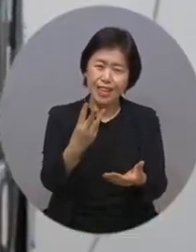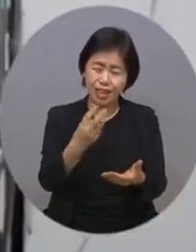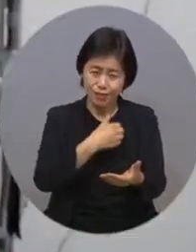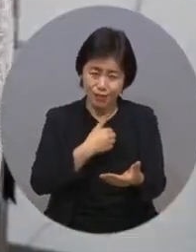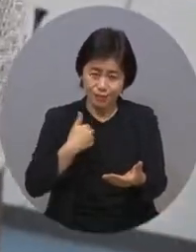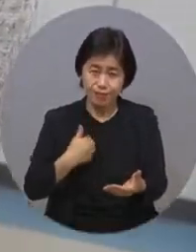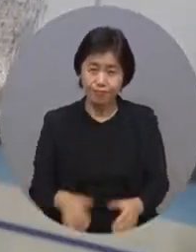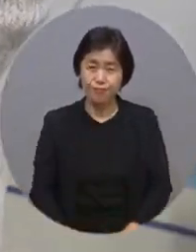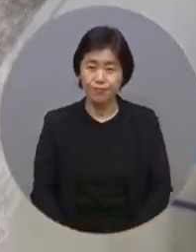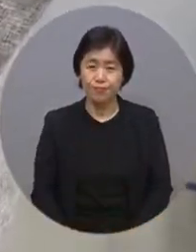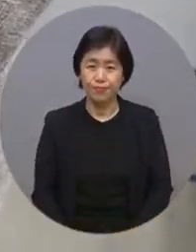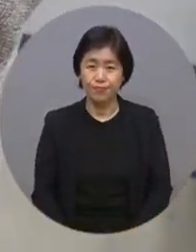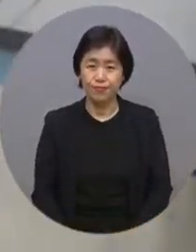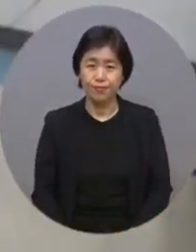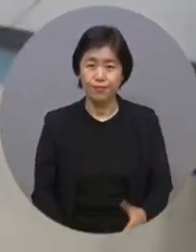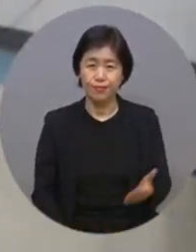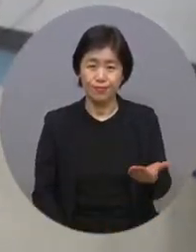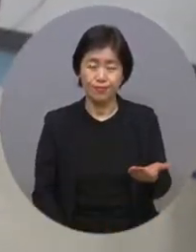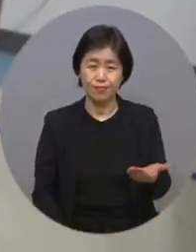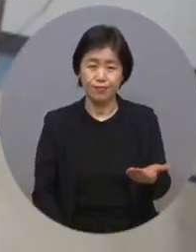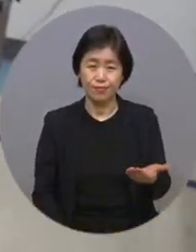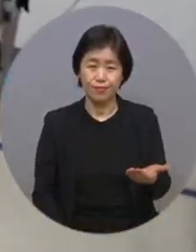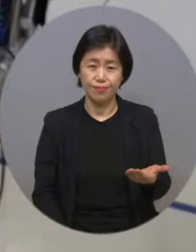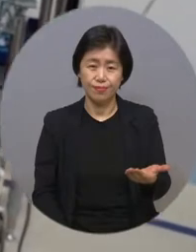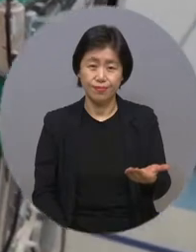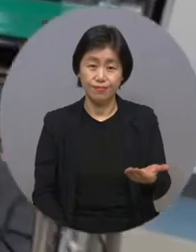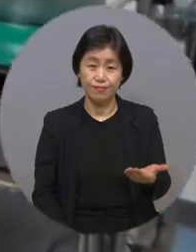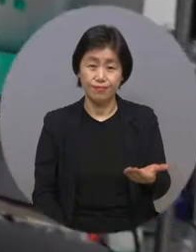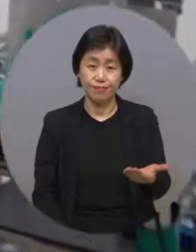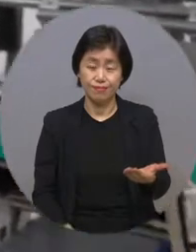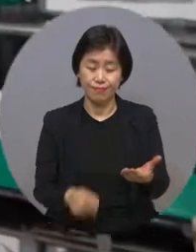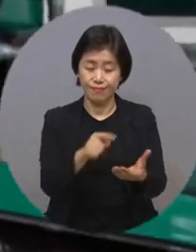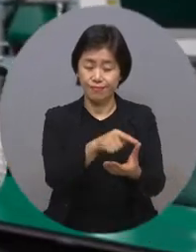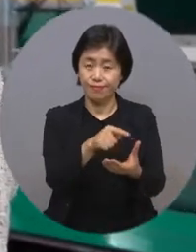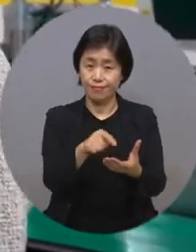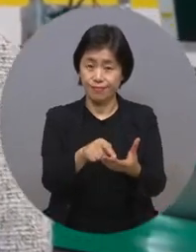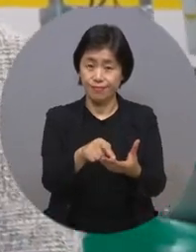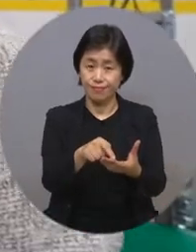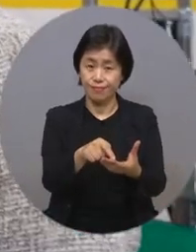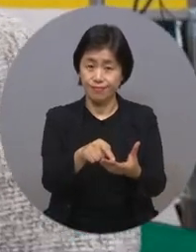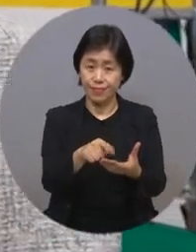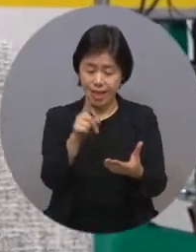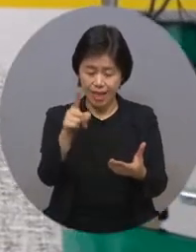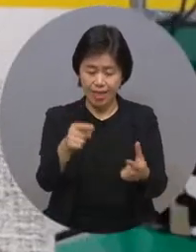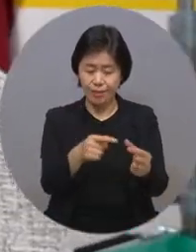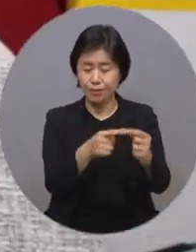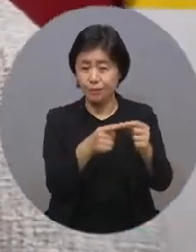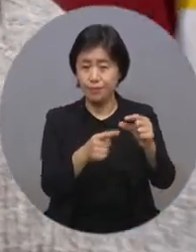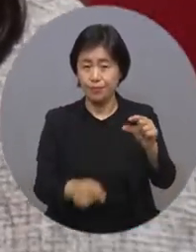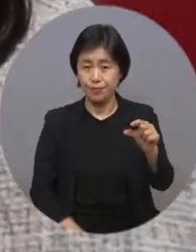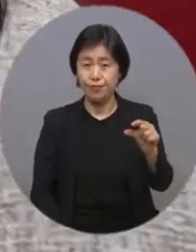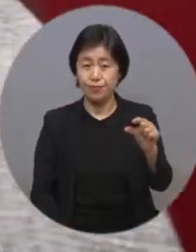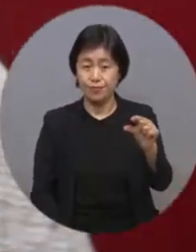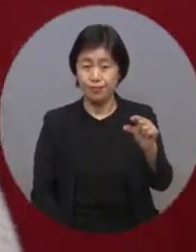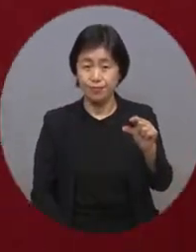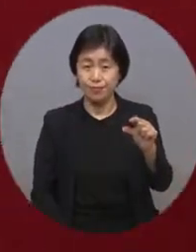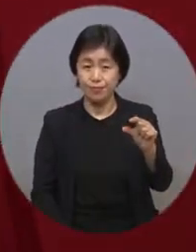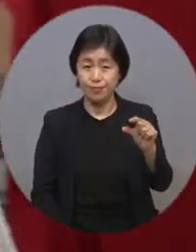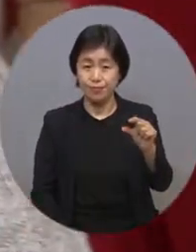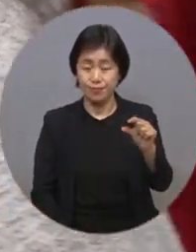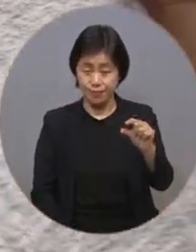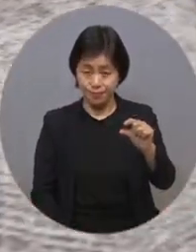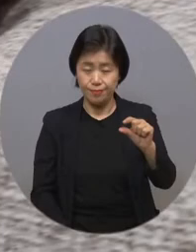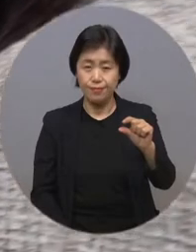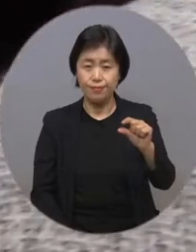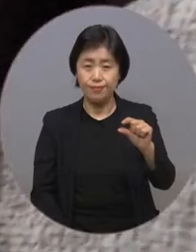정확하게 이제 3개를 잡았습니다. 네. 그렇게 하고 엄지랑 검지를 엄지랑 검지를 이용해서 볼트를 하나 떼고